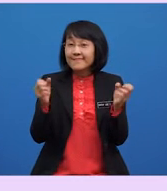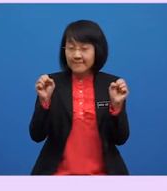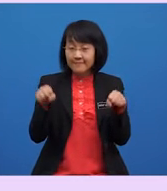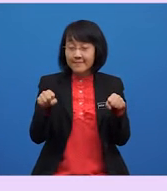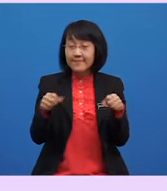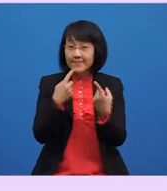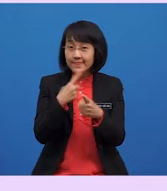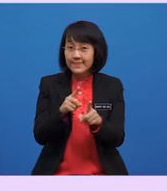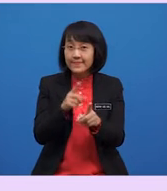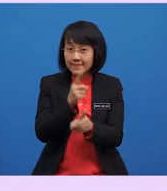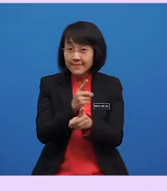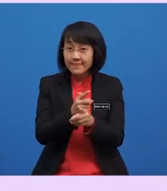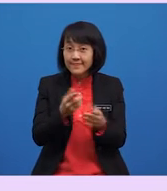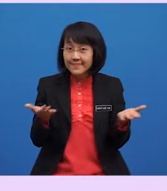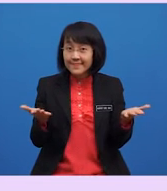atau tidak?